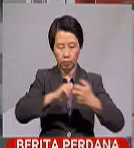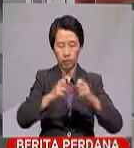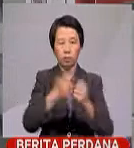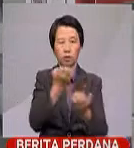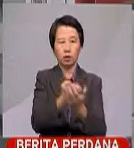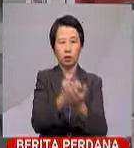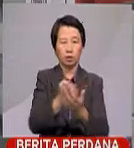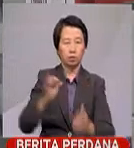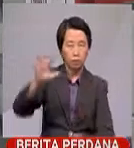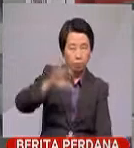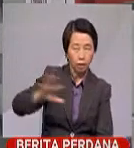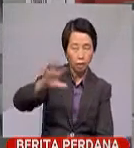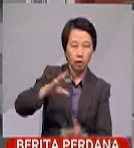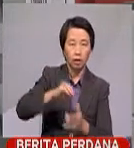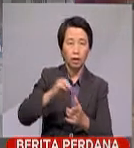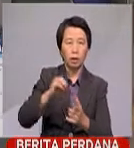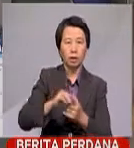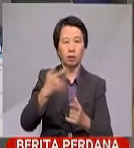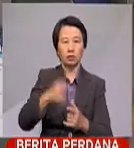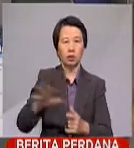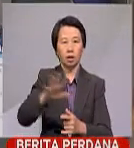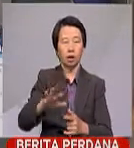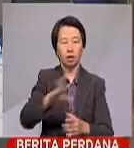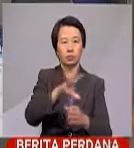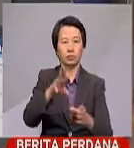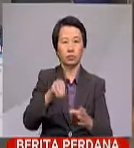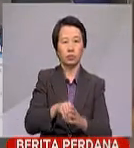ekonomi bayangan atau shadow economy yang